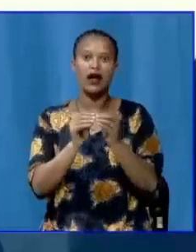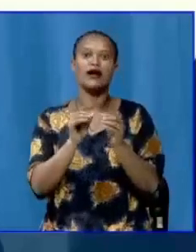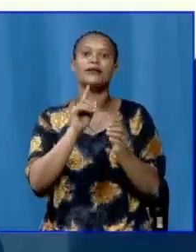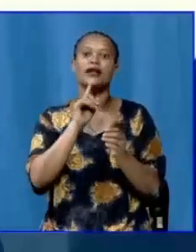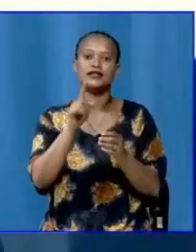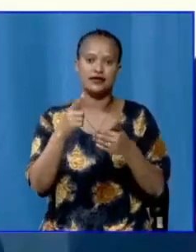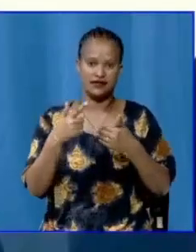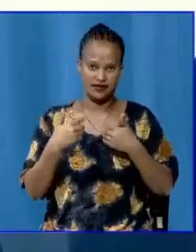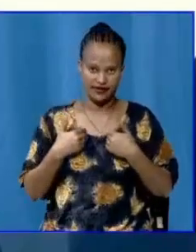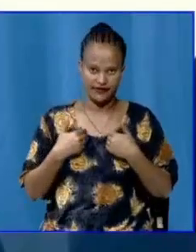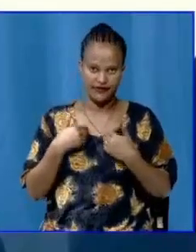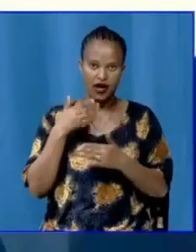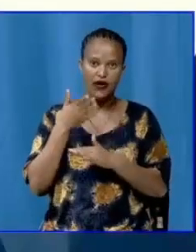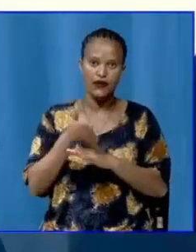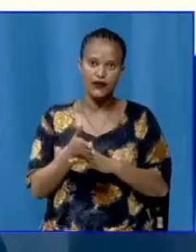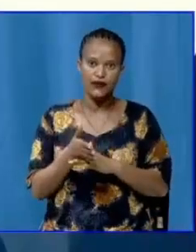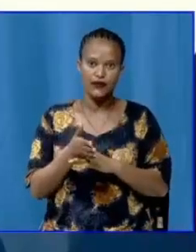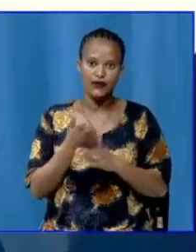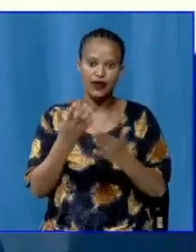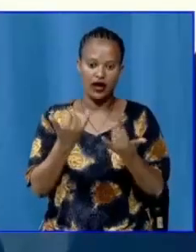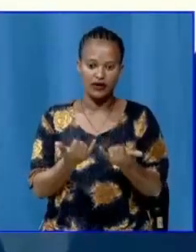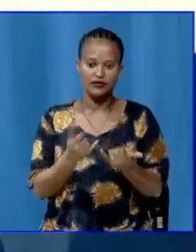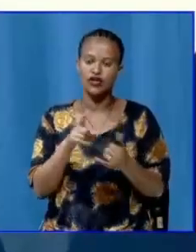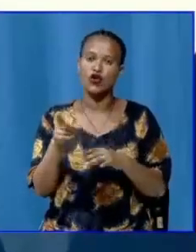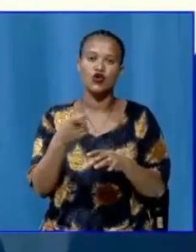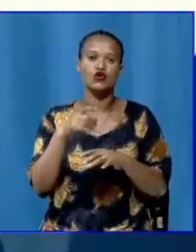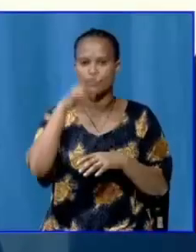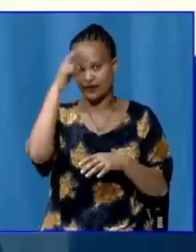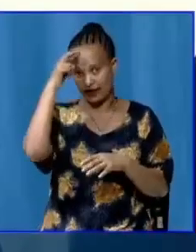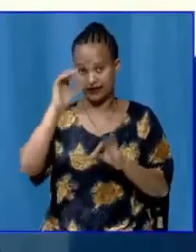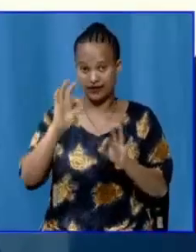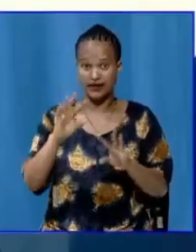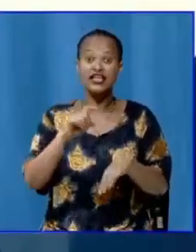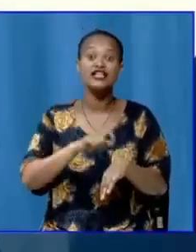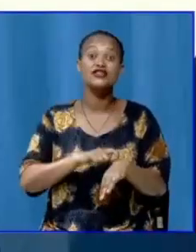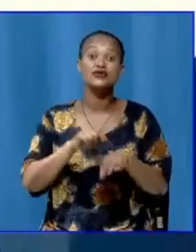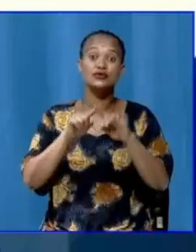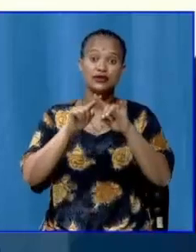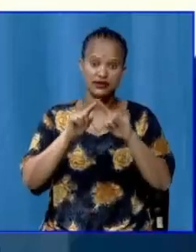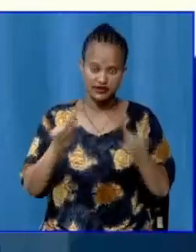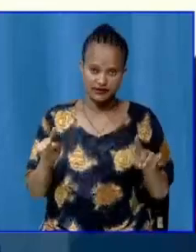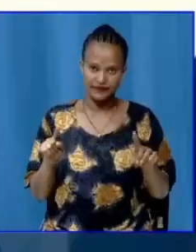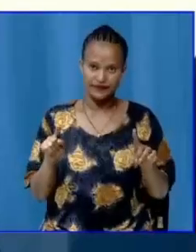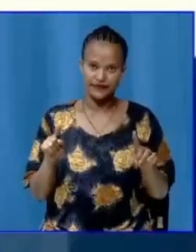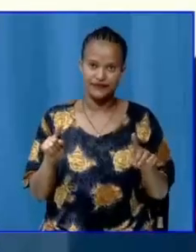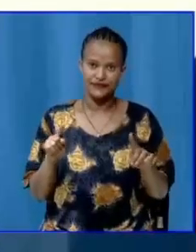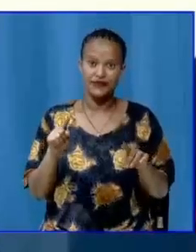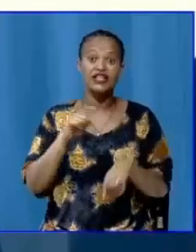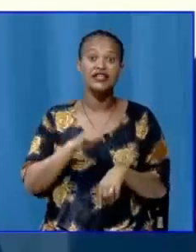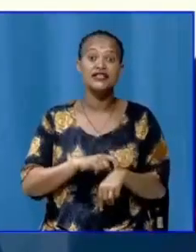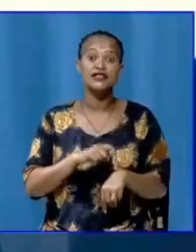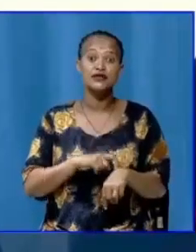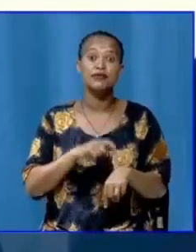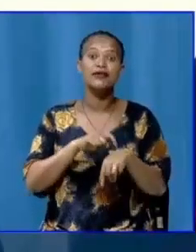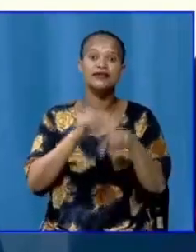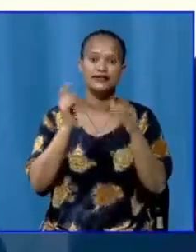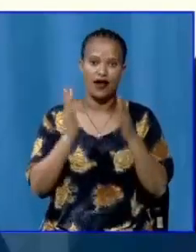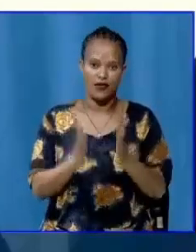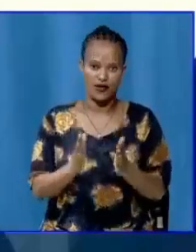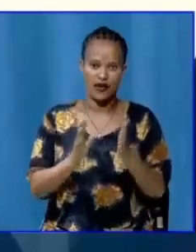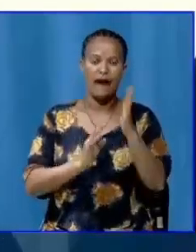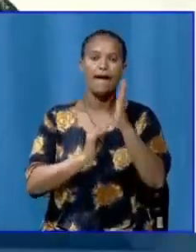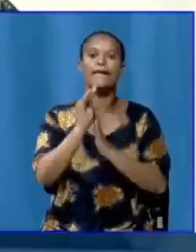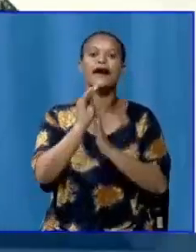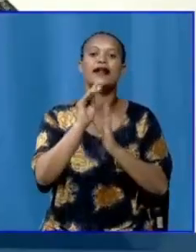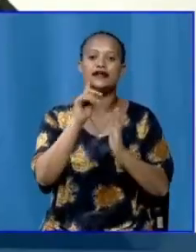ዘለና ካብኡ ኣብዚ ዘይኮነሉ ምክንያት የለን ንጅዚኡ ግን ንጅዚኡ ብጅዝያዊነት ኣብ መቐለ